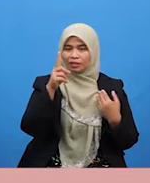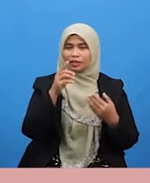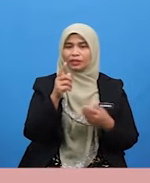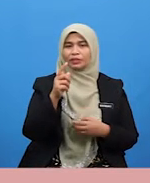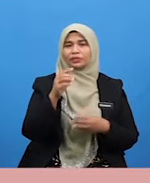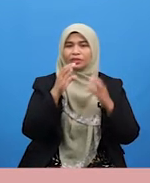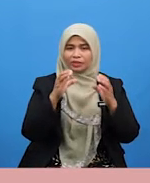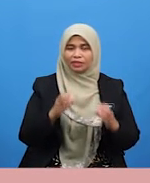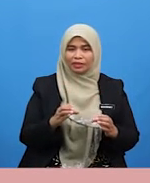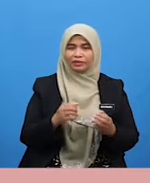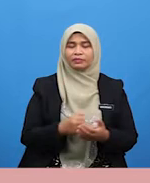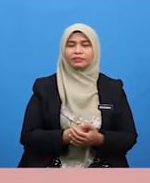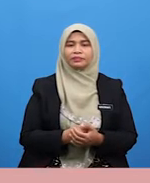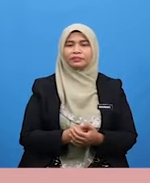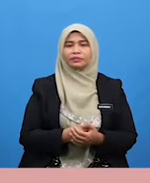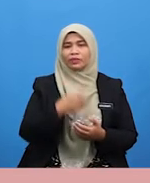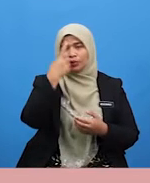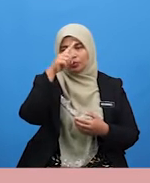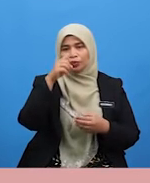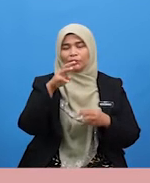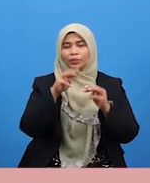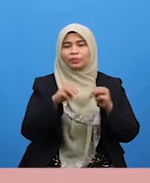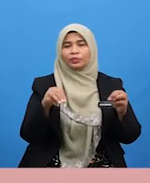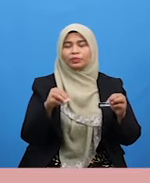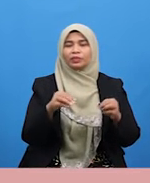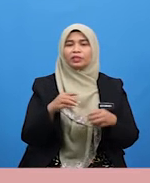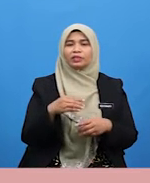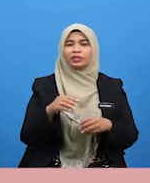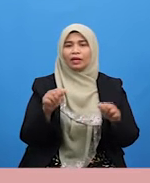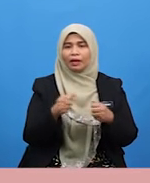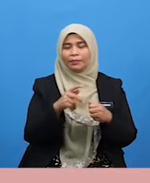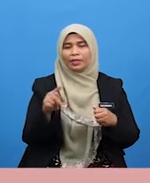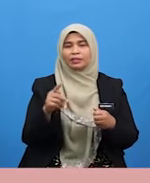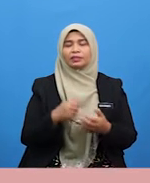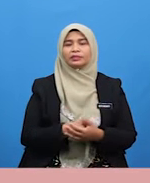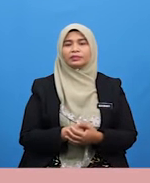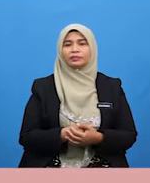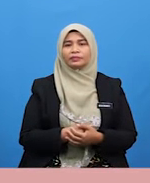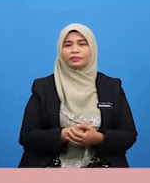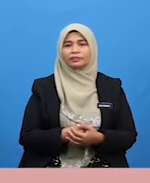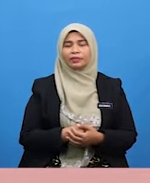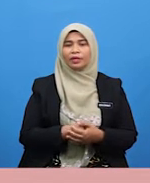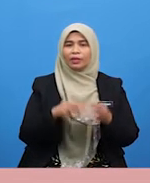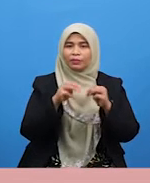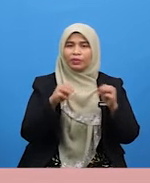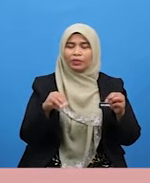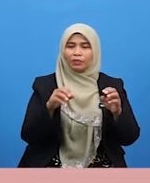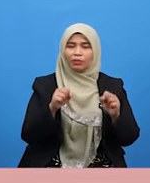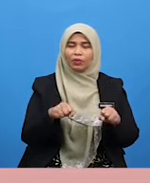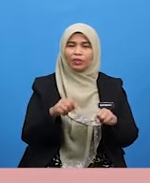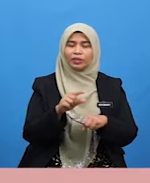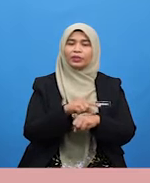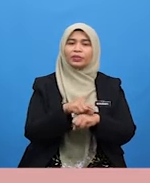yang berkesan untuk murid-murid amalkan semasa menjawab soalan kebat. Nak tahu? Jom. Murid-murid